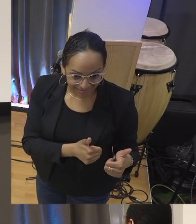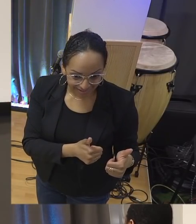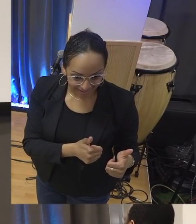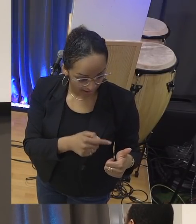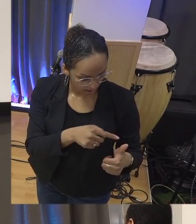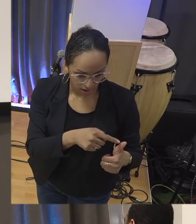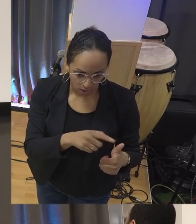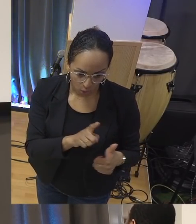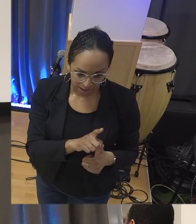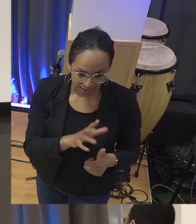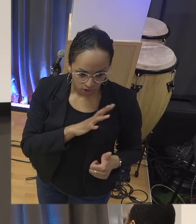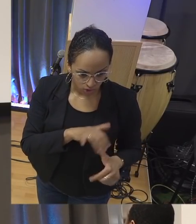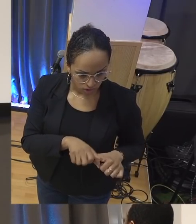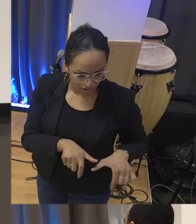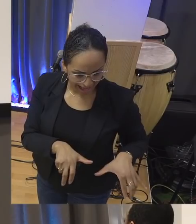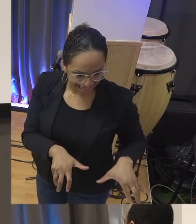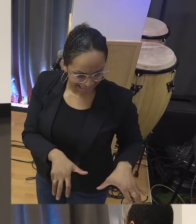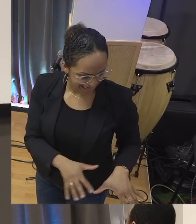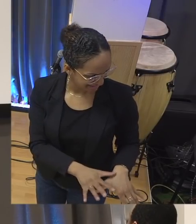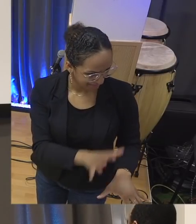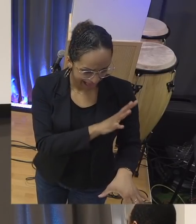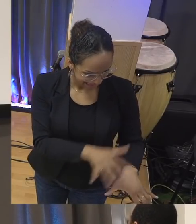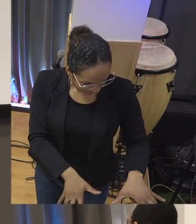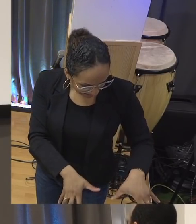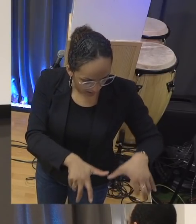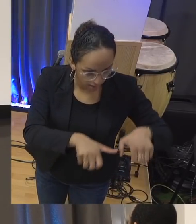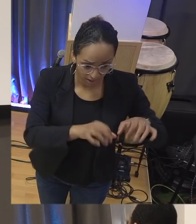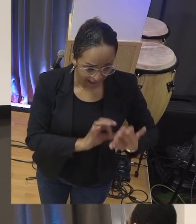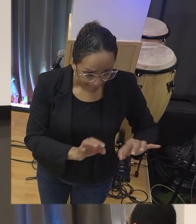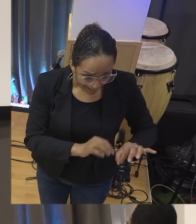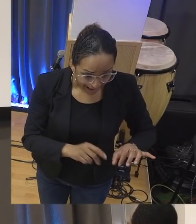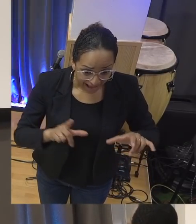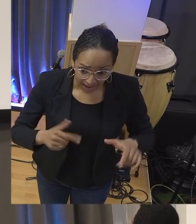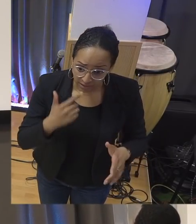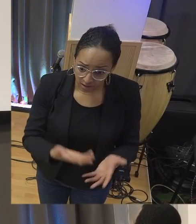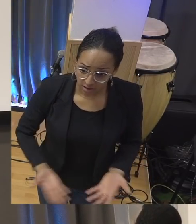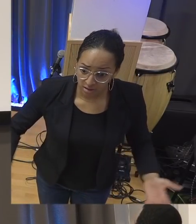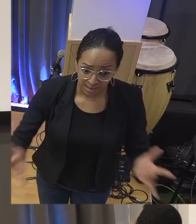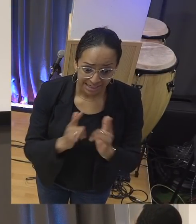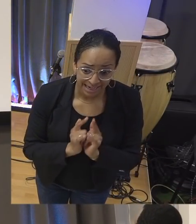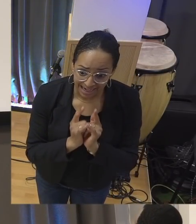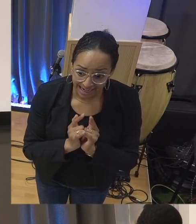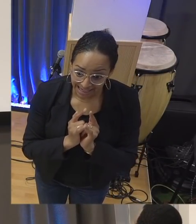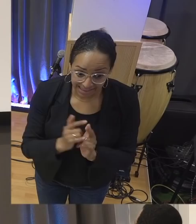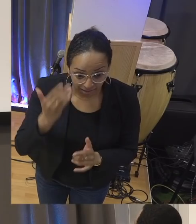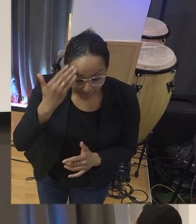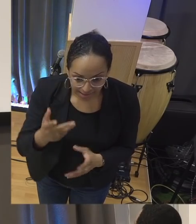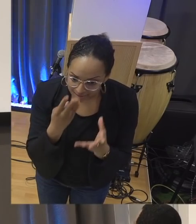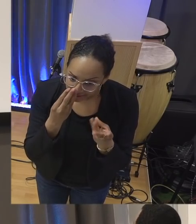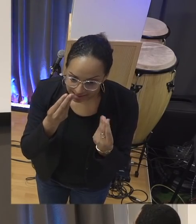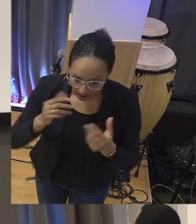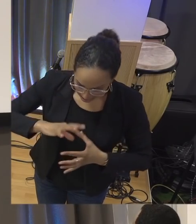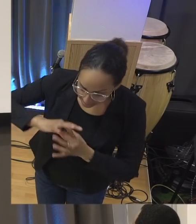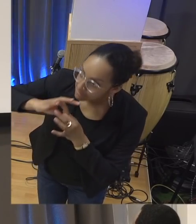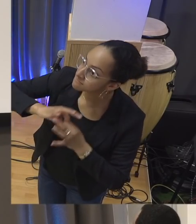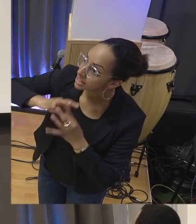racines dans le passé. Et dans une église, c'est pareil. Si dans cette église, il y en a qui sont là, tu le sens, l'atmosphère